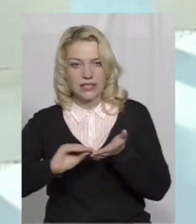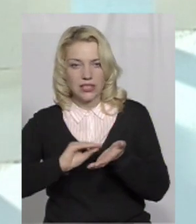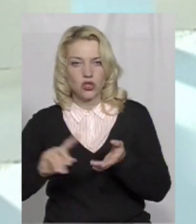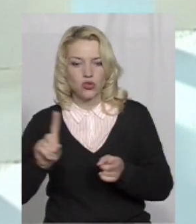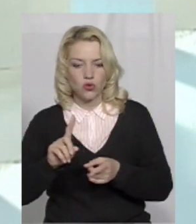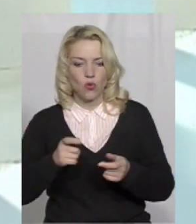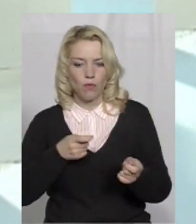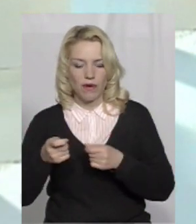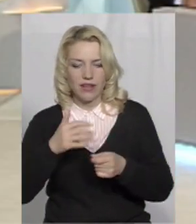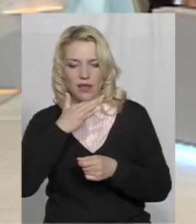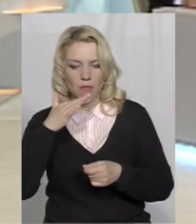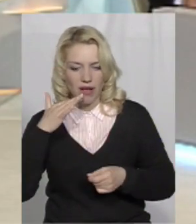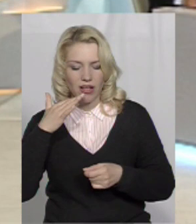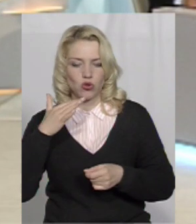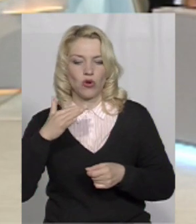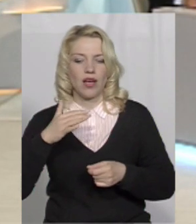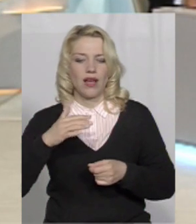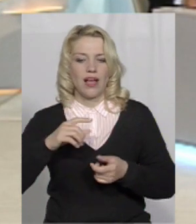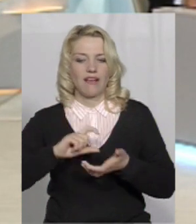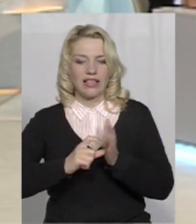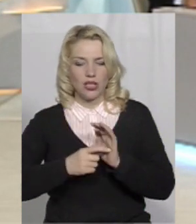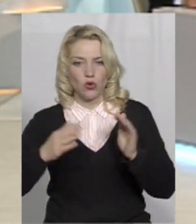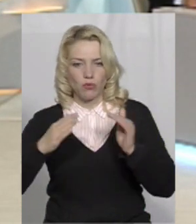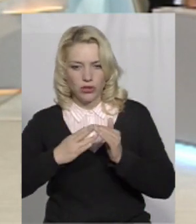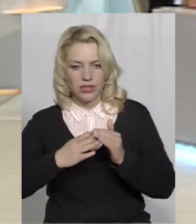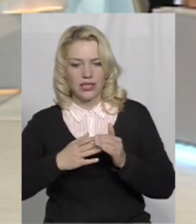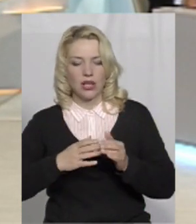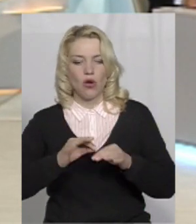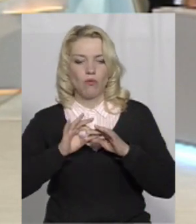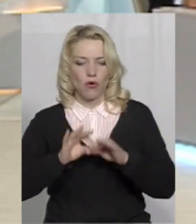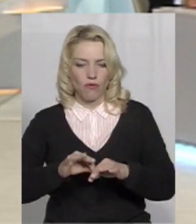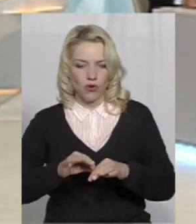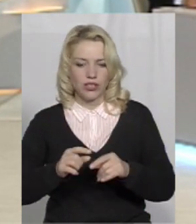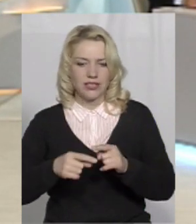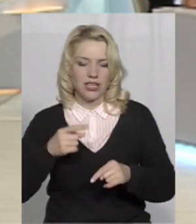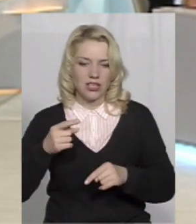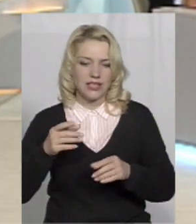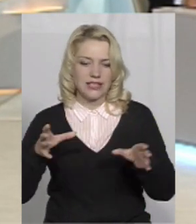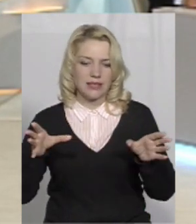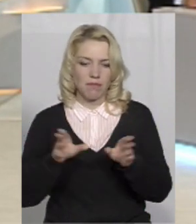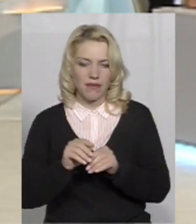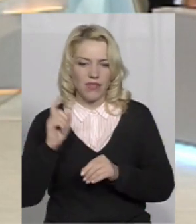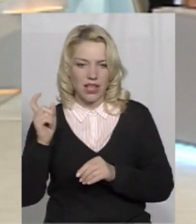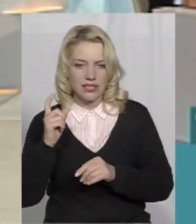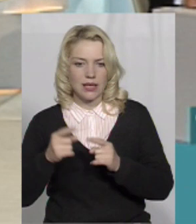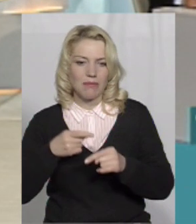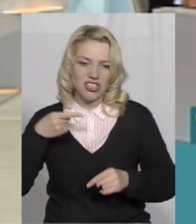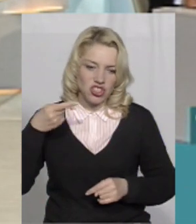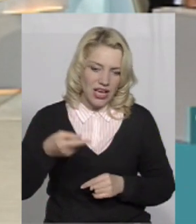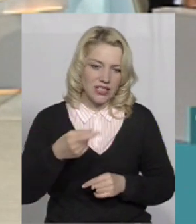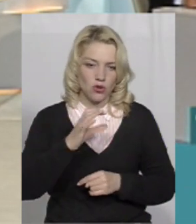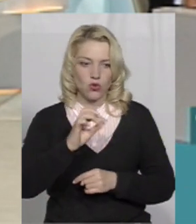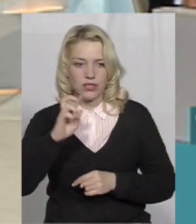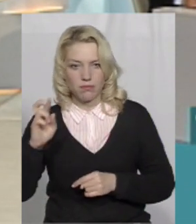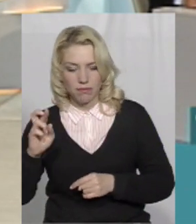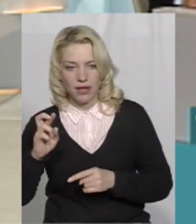багатоквартирним будинком здійснюється співвласниками через обрання управителя або створення ОСББ. Тобто в будь-якому випадку у нас